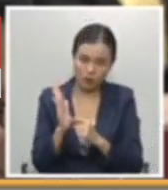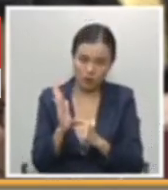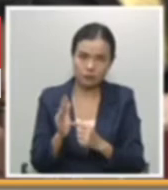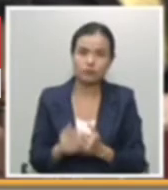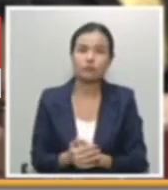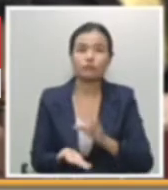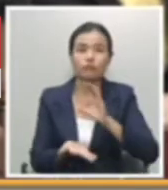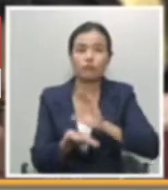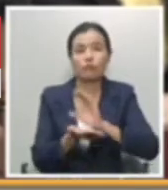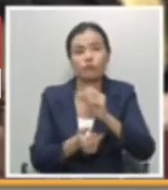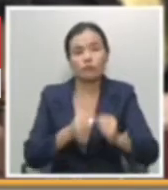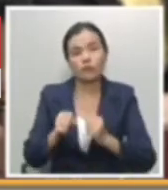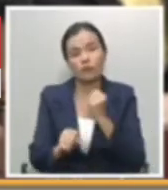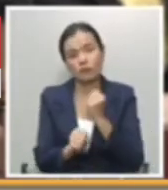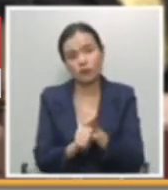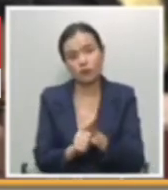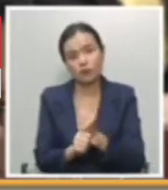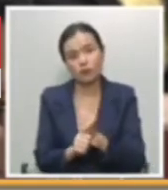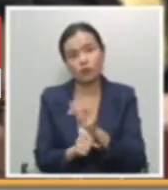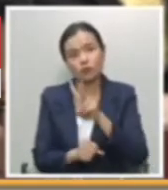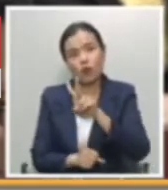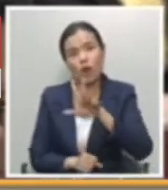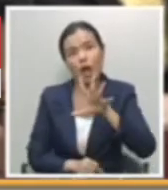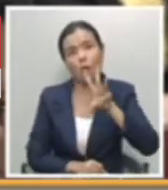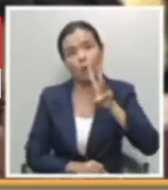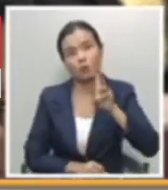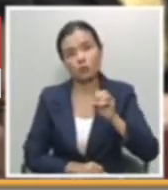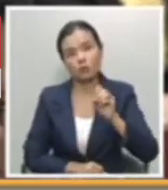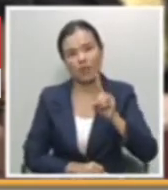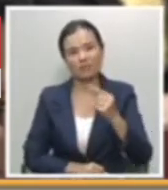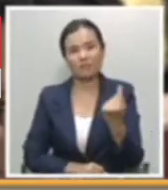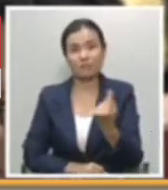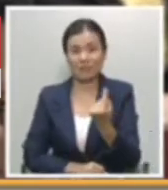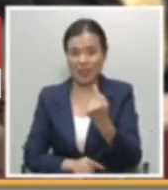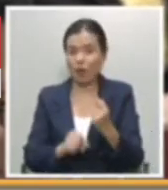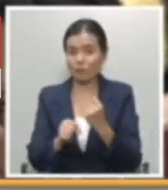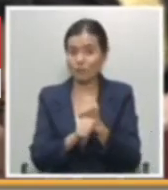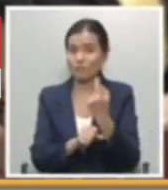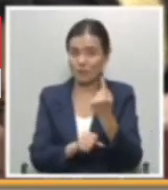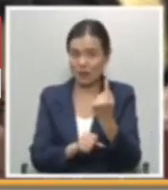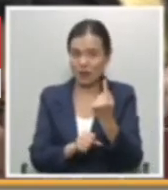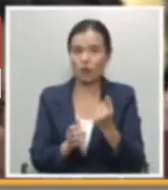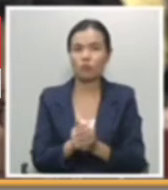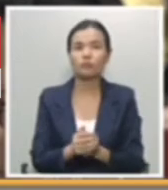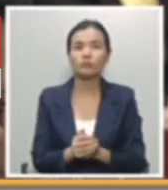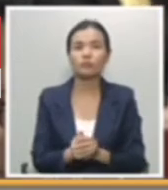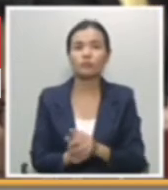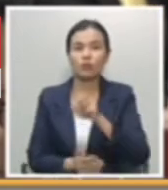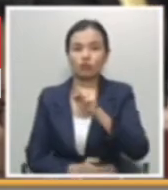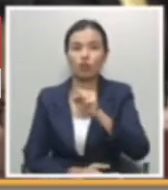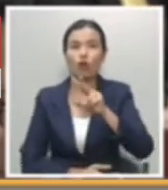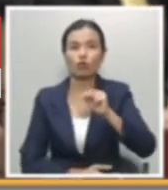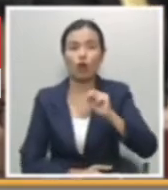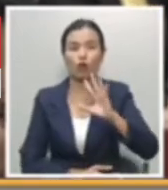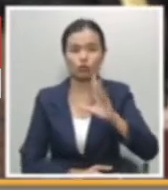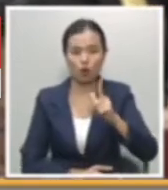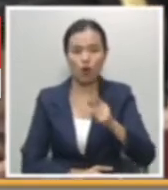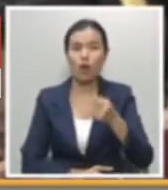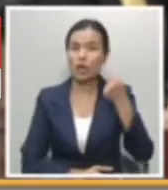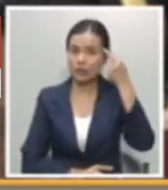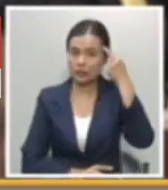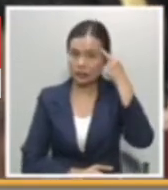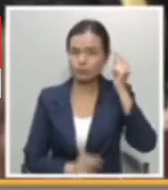งบประมาณปี2561เพียงปีเดียวสภานิติบัญญัติแห่งชาติเห็นช